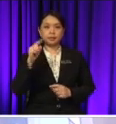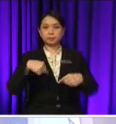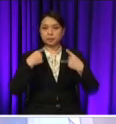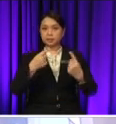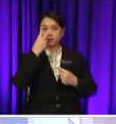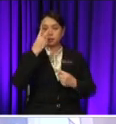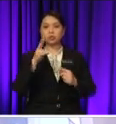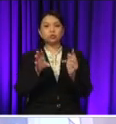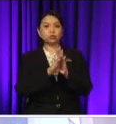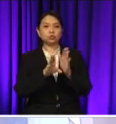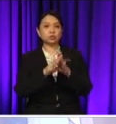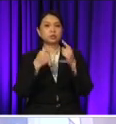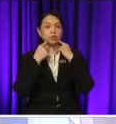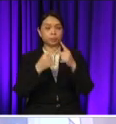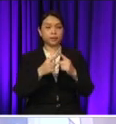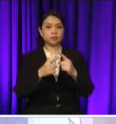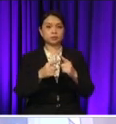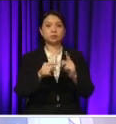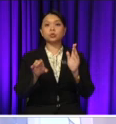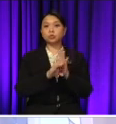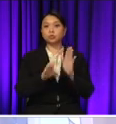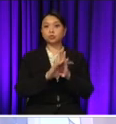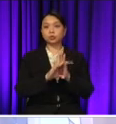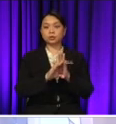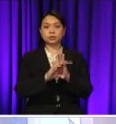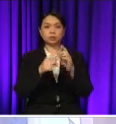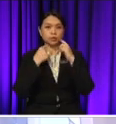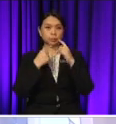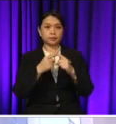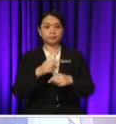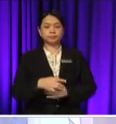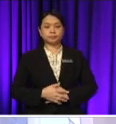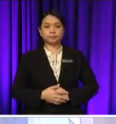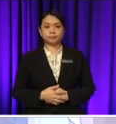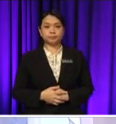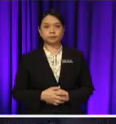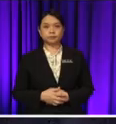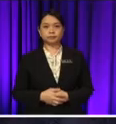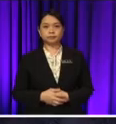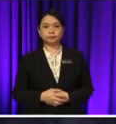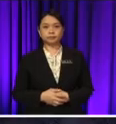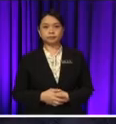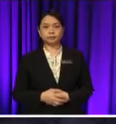yang disarankan bagi soal berdasarkan tajuk perkongsian kita pada hari ini